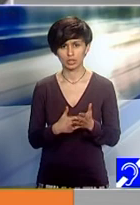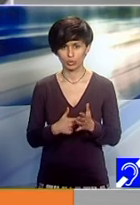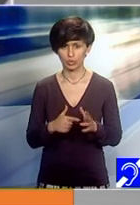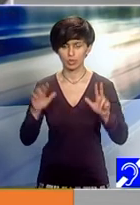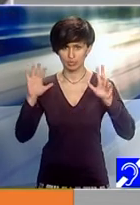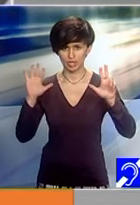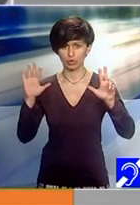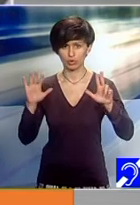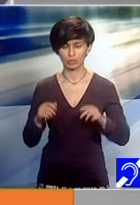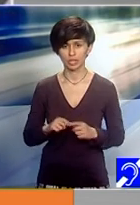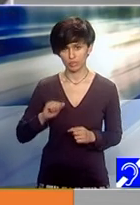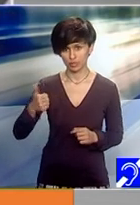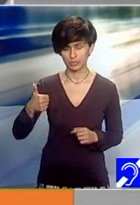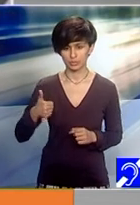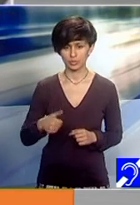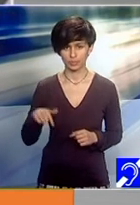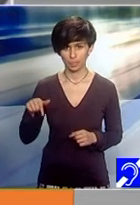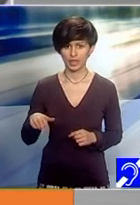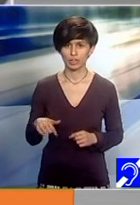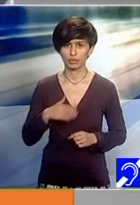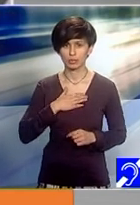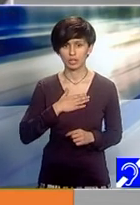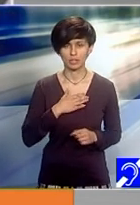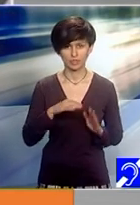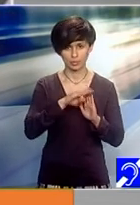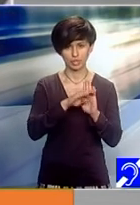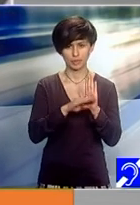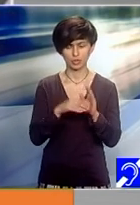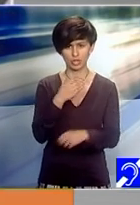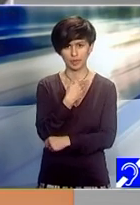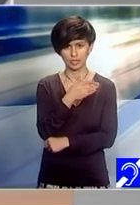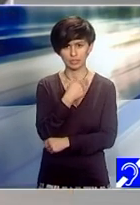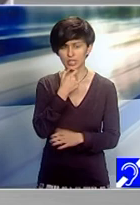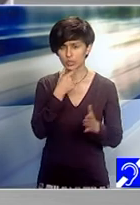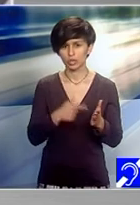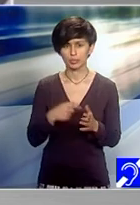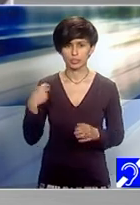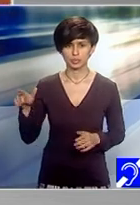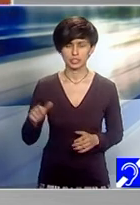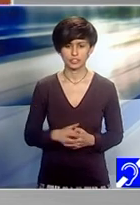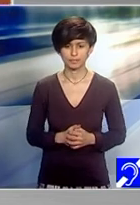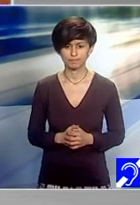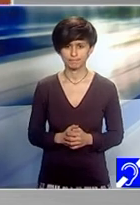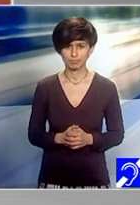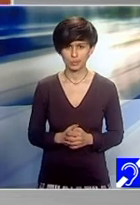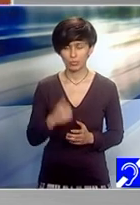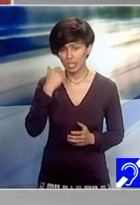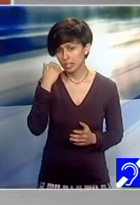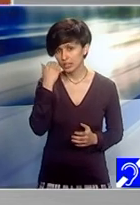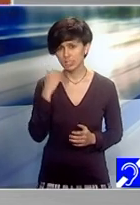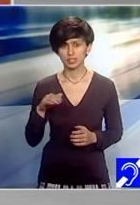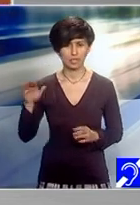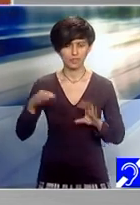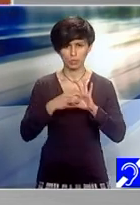un program național chiar din 2012. De când avem această colaborare cu